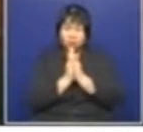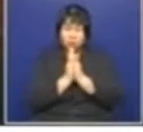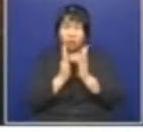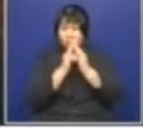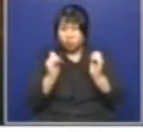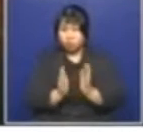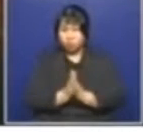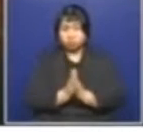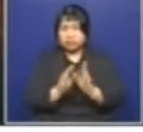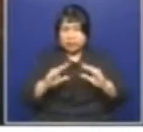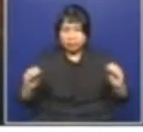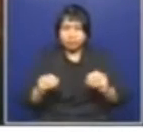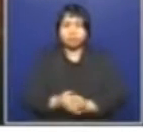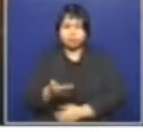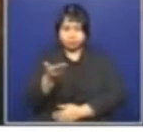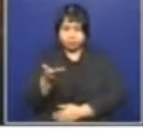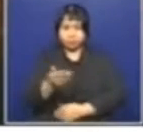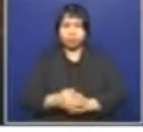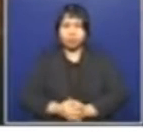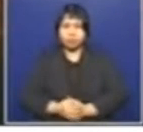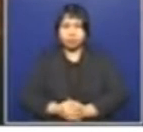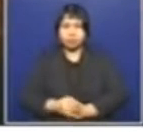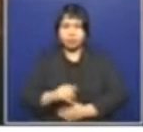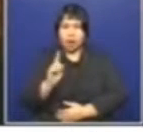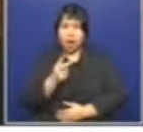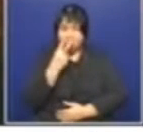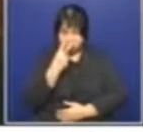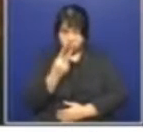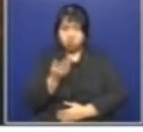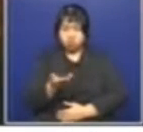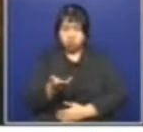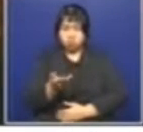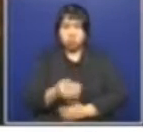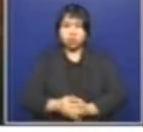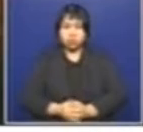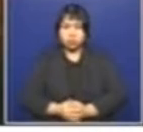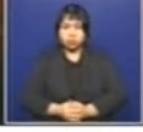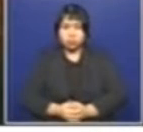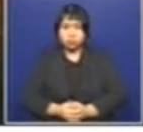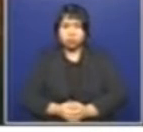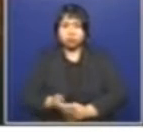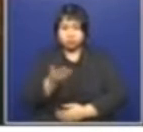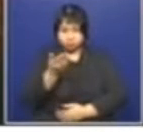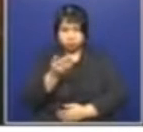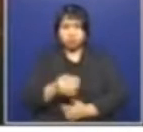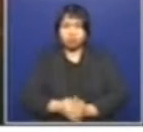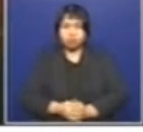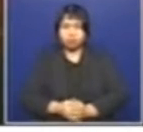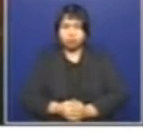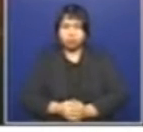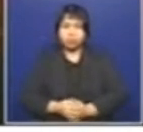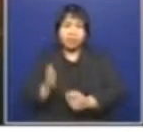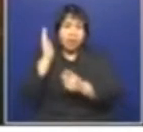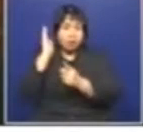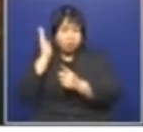อครับแผ่นต่อไปครับแล้วนี่คือให้ดูทีนึงแล้วครับเนี่ยอีตาคนหนึ่งนอนเฝ้าไร่ข้าวโพ